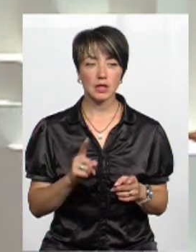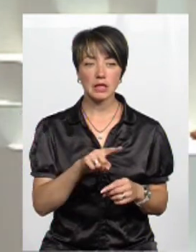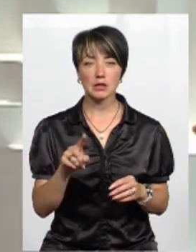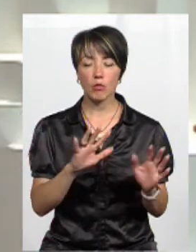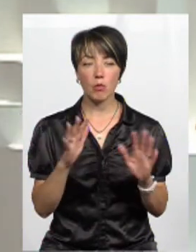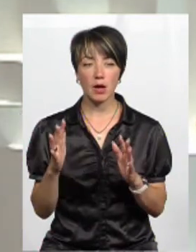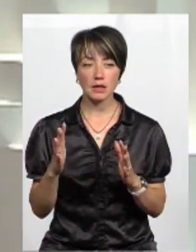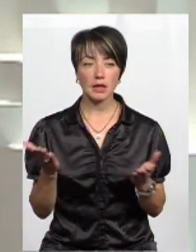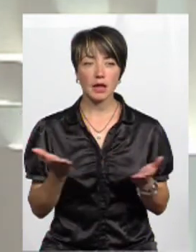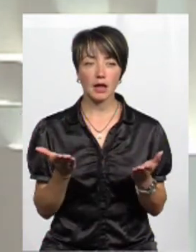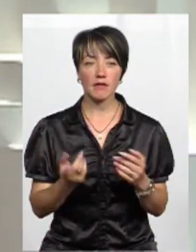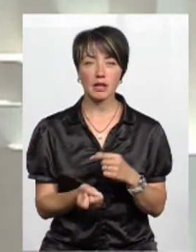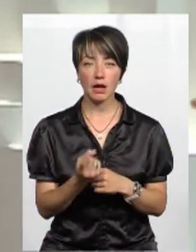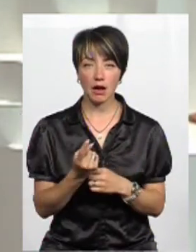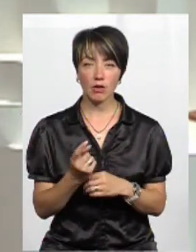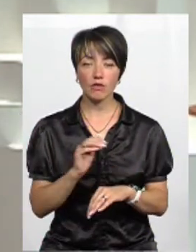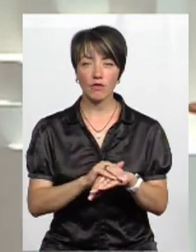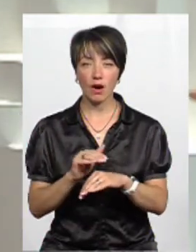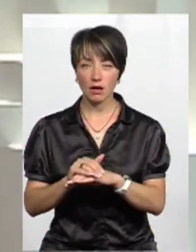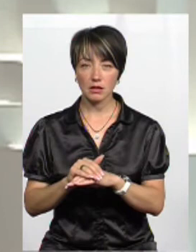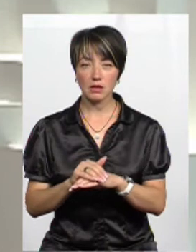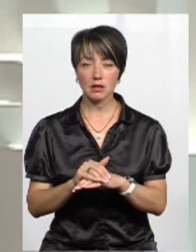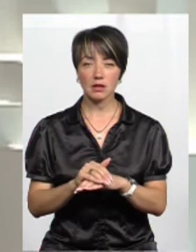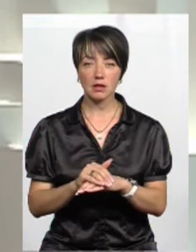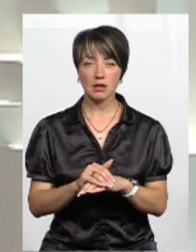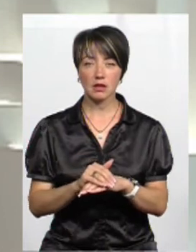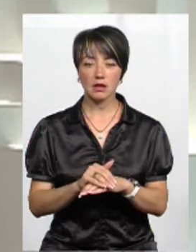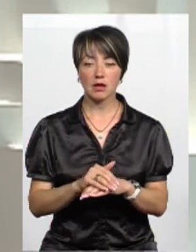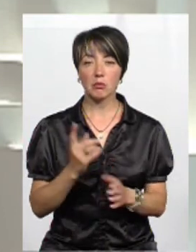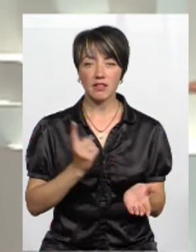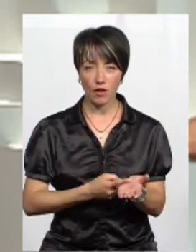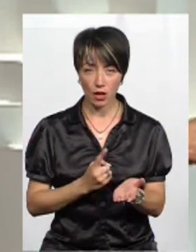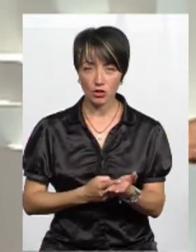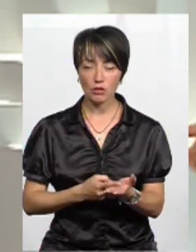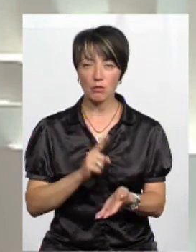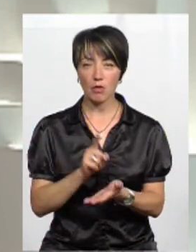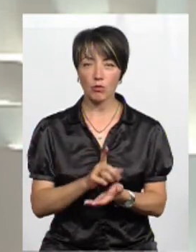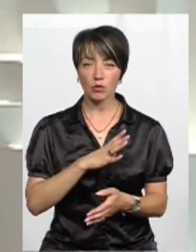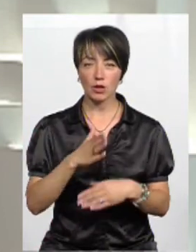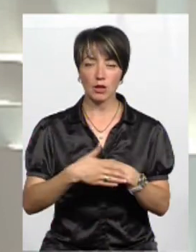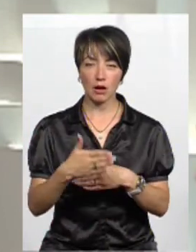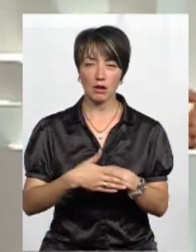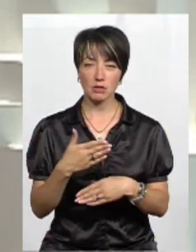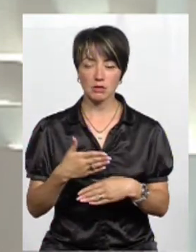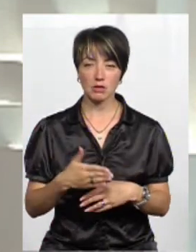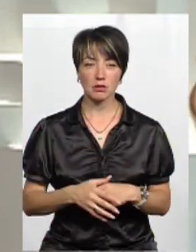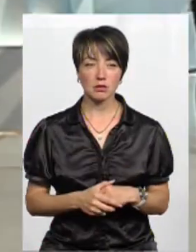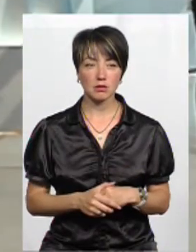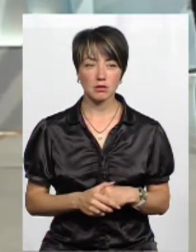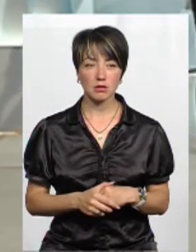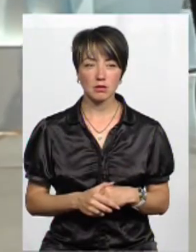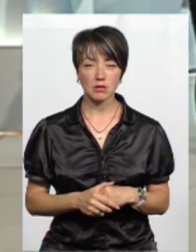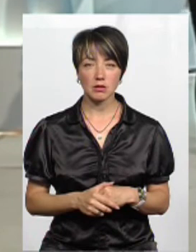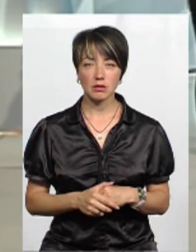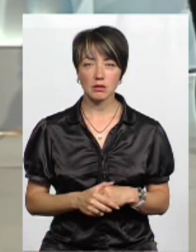моменти, напевно, які виникають, факти виявлені, підтверджені, вони мають бути наказовим